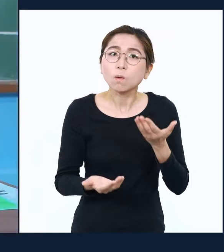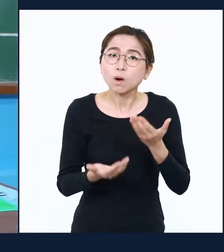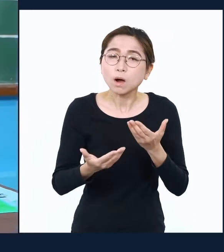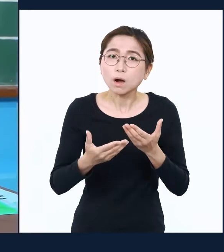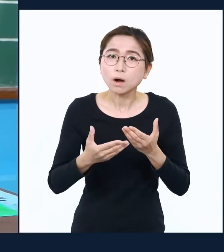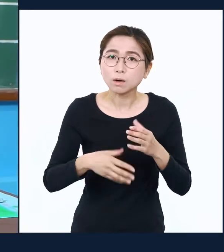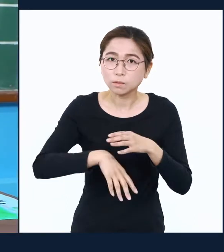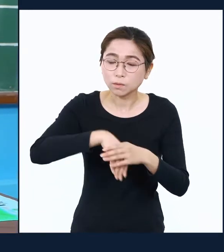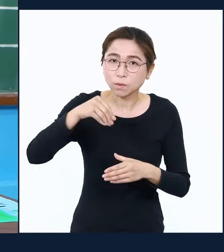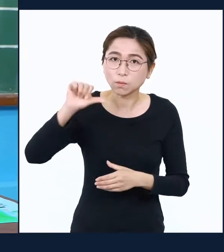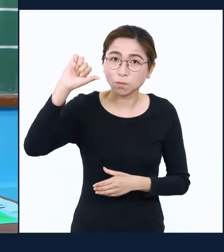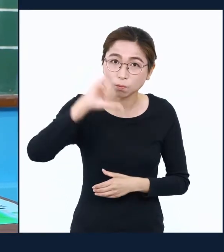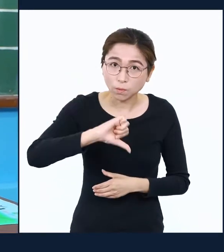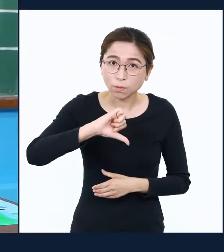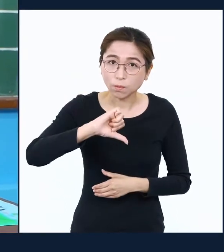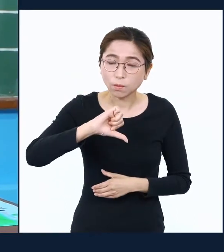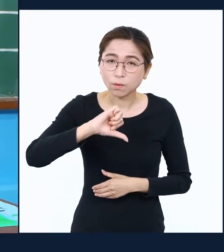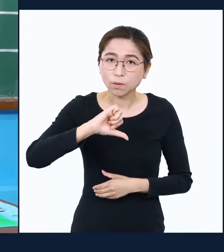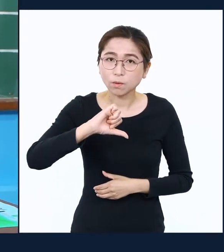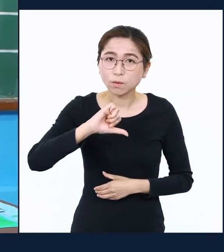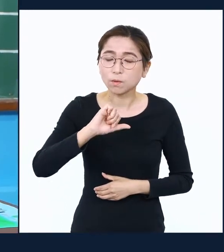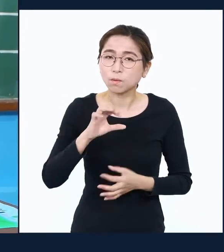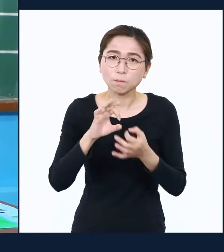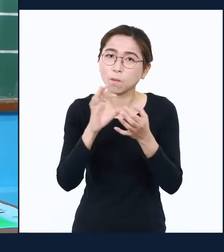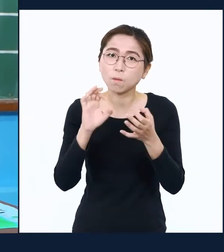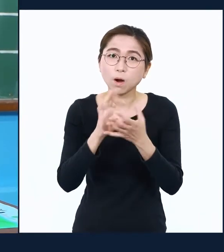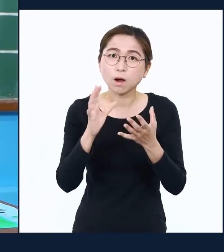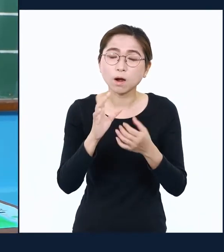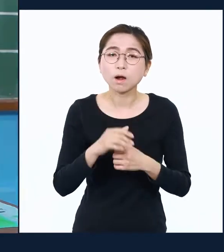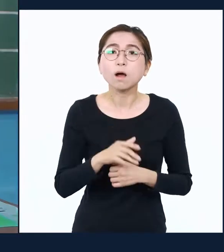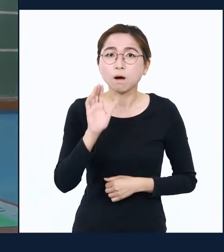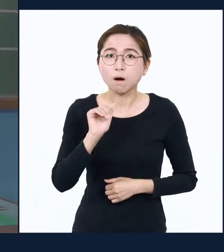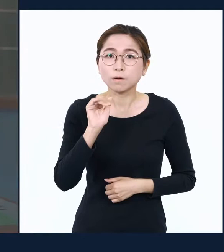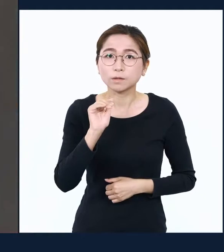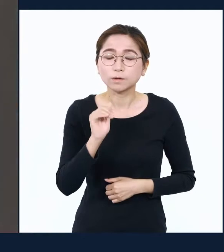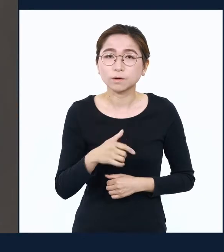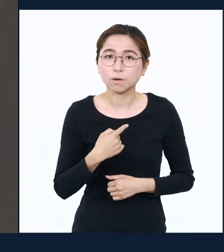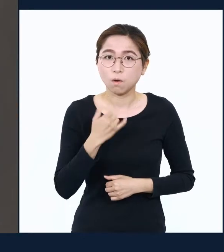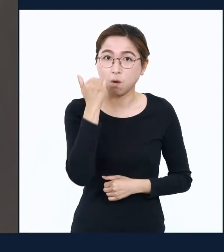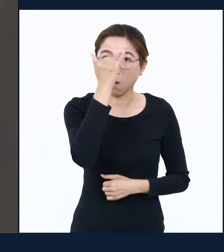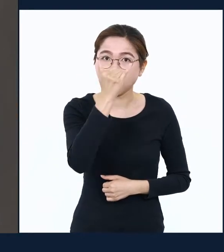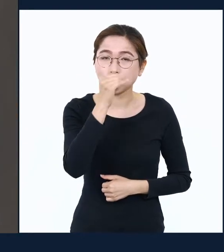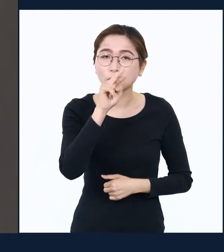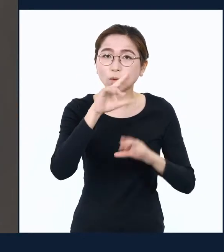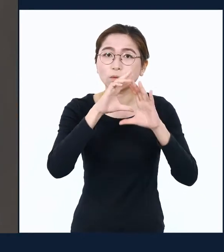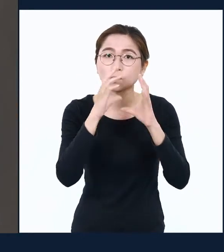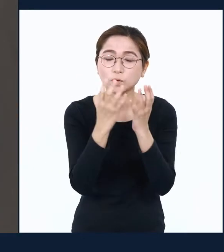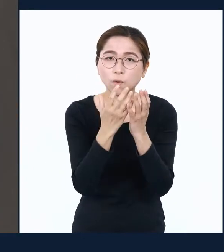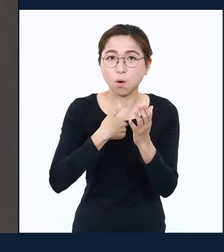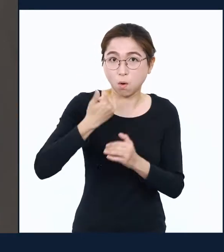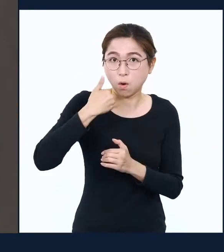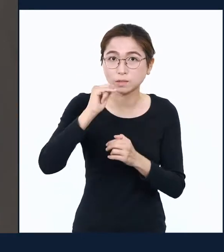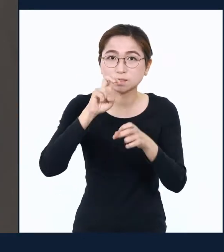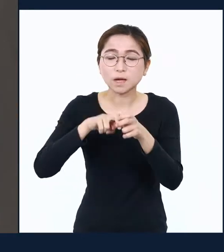報名或者沒有被抽中的朋友呢，不要緊的，你都可以去到六腳丫我